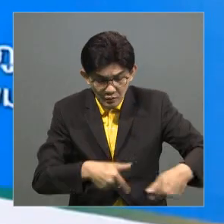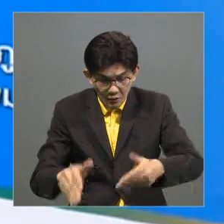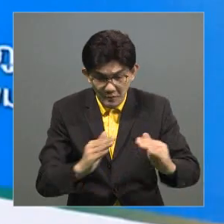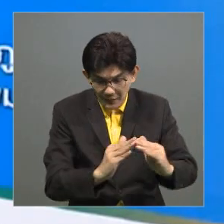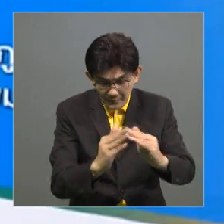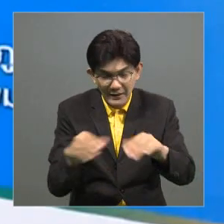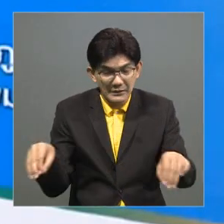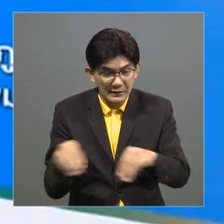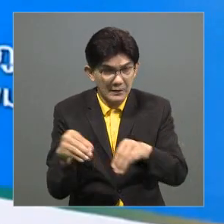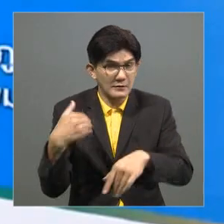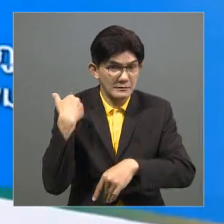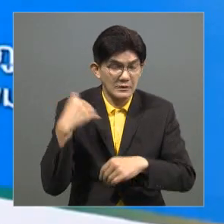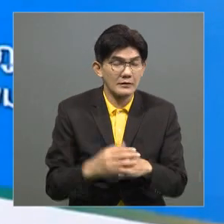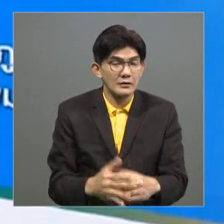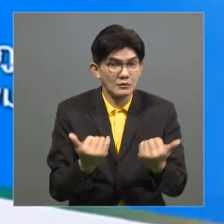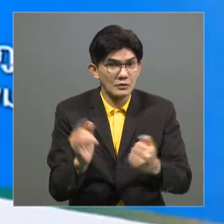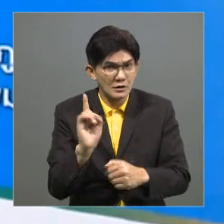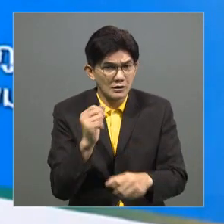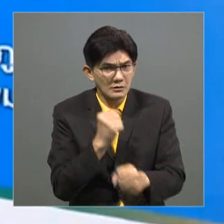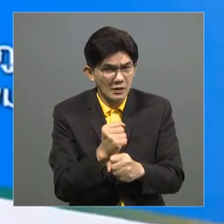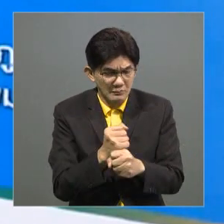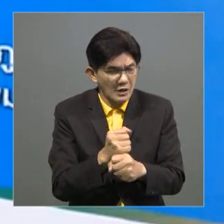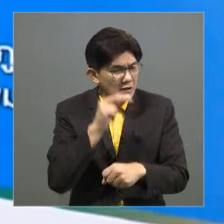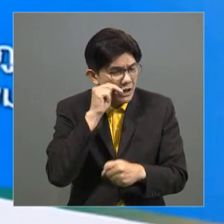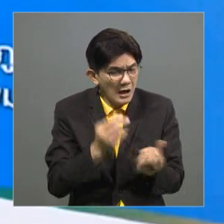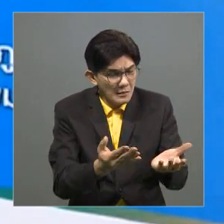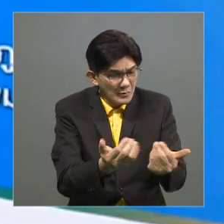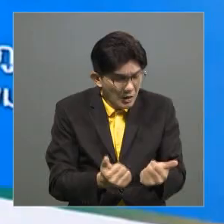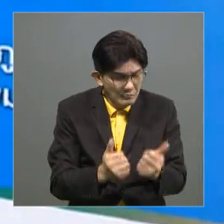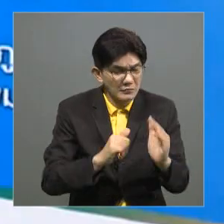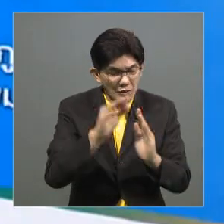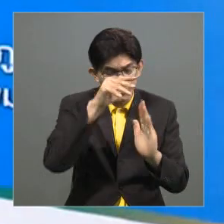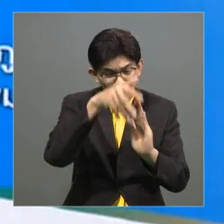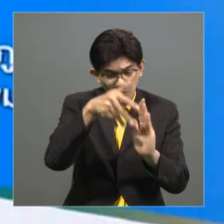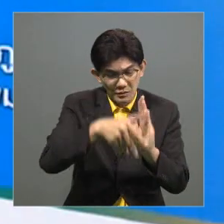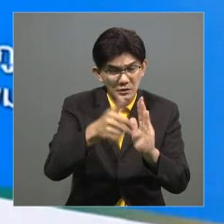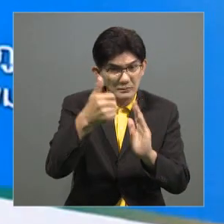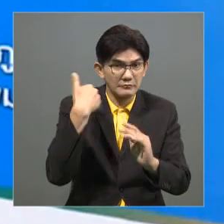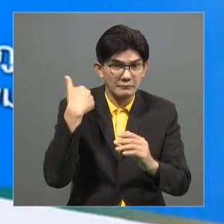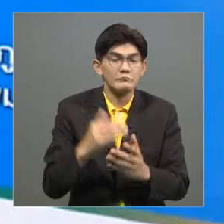ถึงพื้นที่ฟันหล่อต่างๆครับในการที่จะรับปริมาณน้ำเหนือที่จะมาถึงครับ